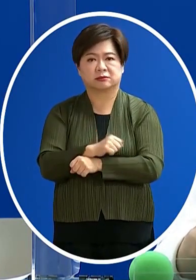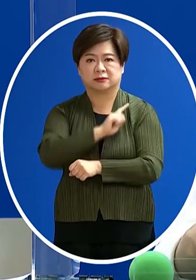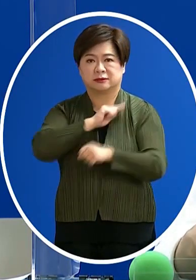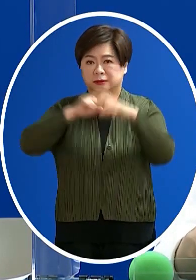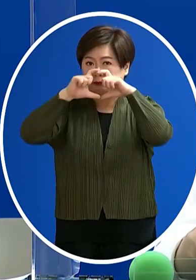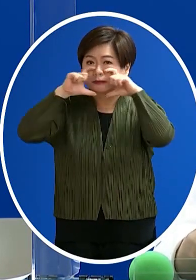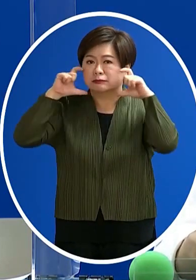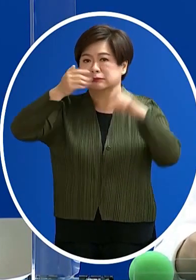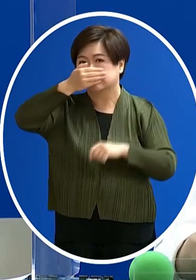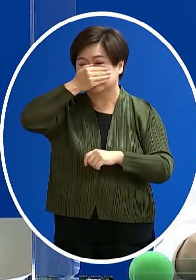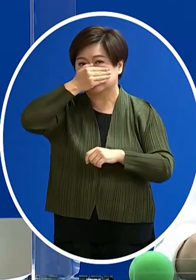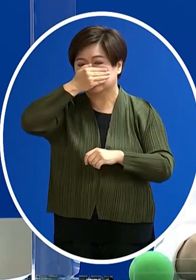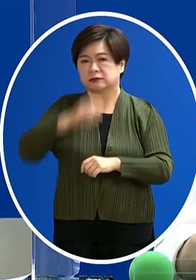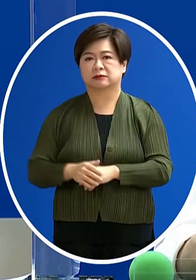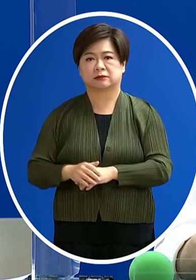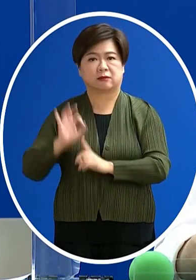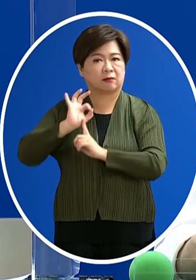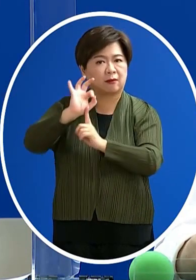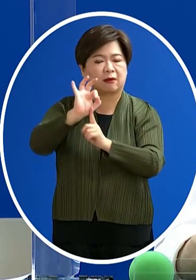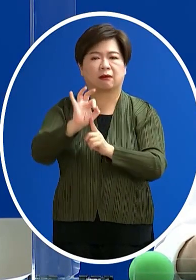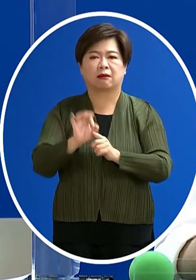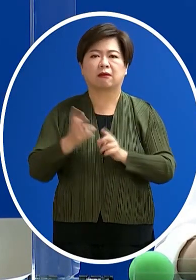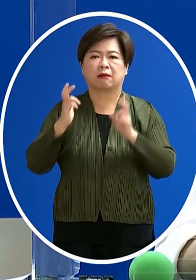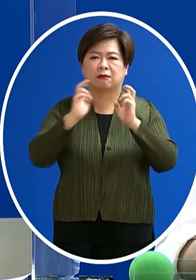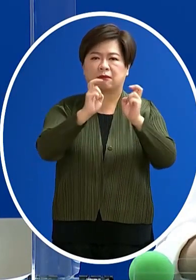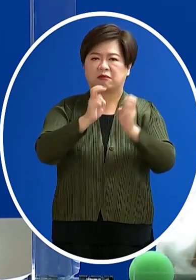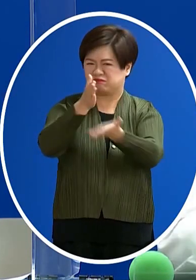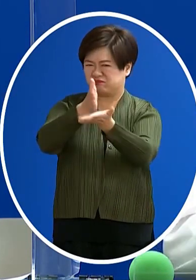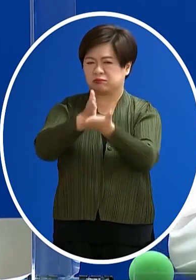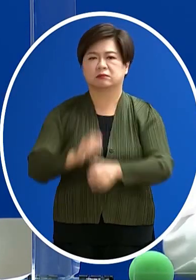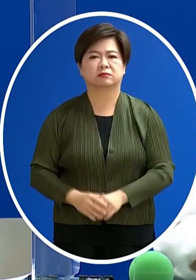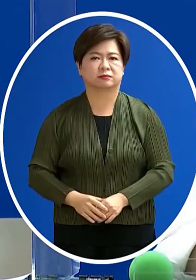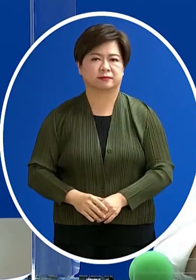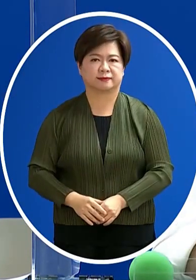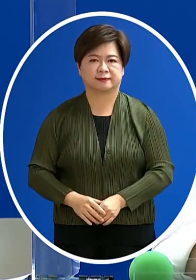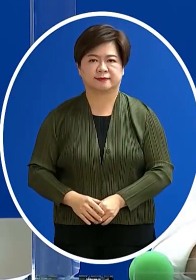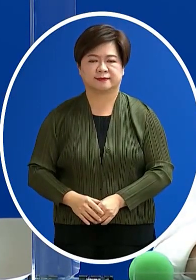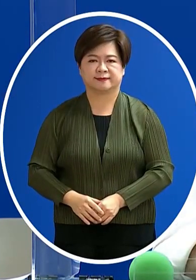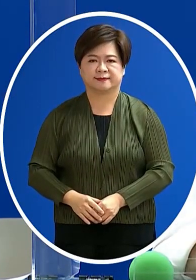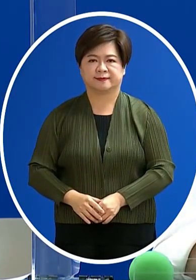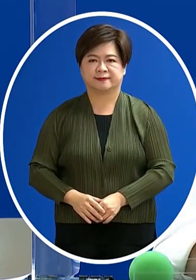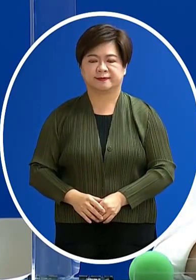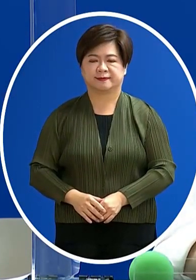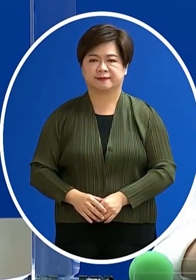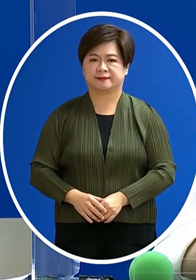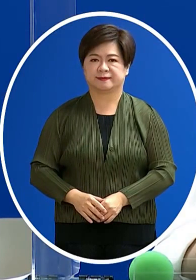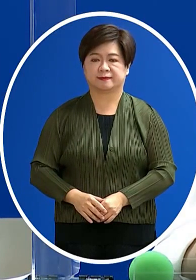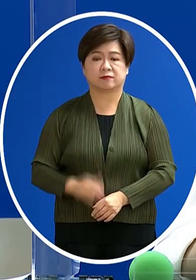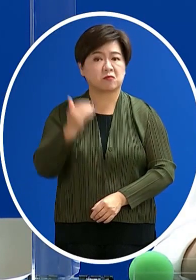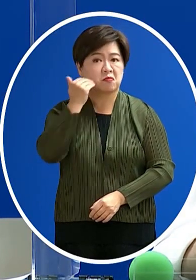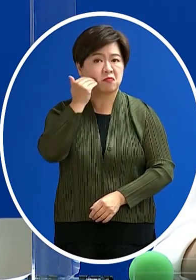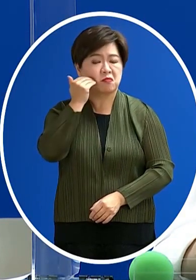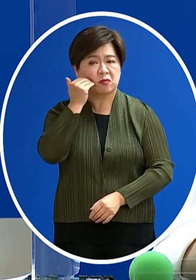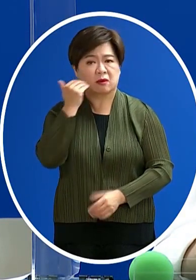罩哦，那没有不要搭乘大众运输工具哦。那再所以在这个部分，如果说检